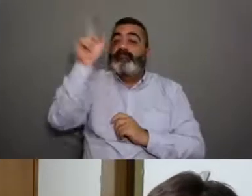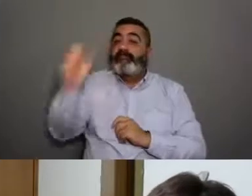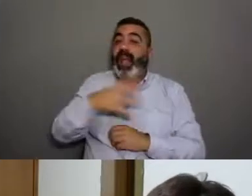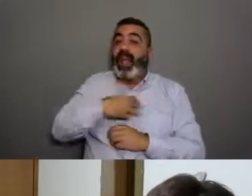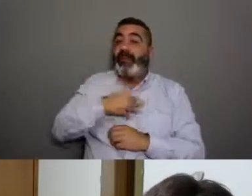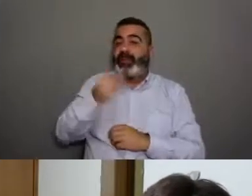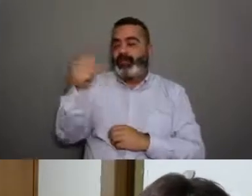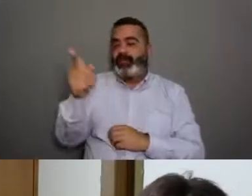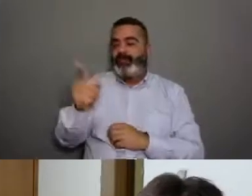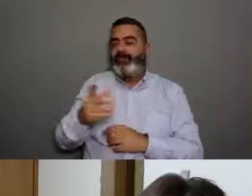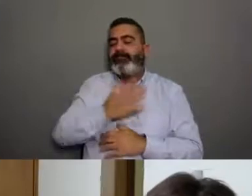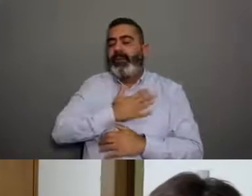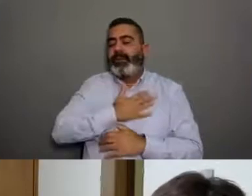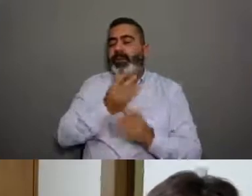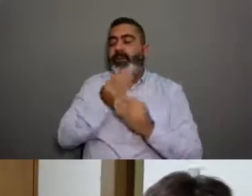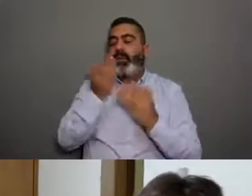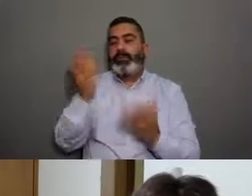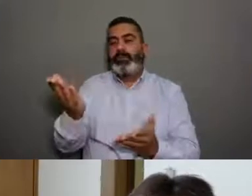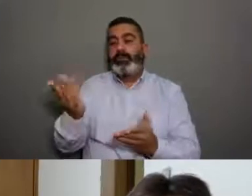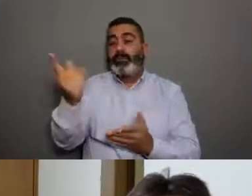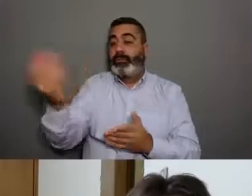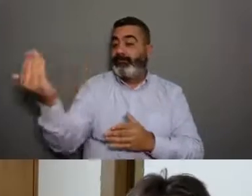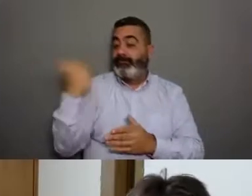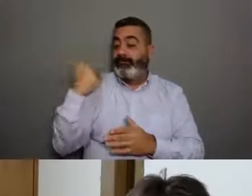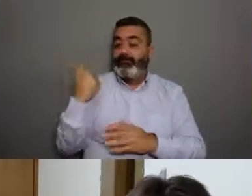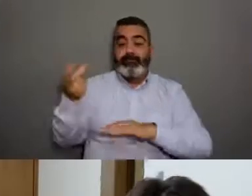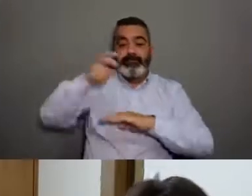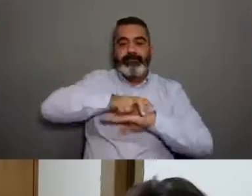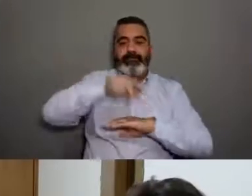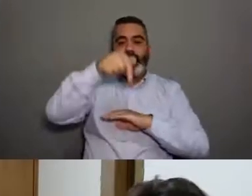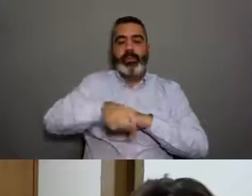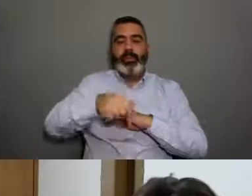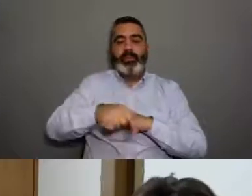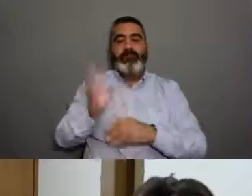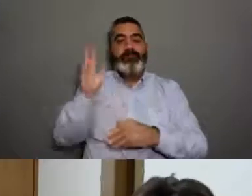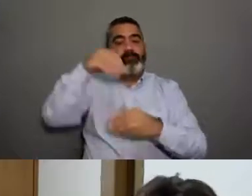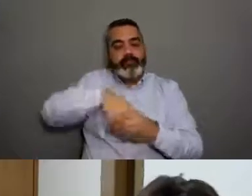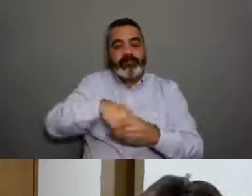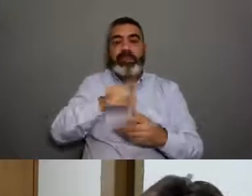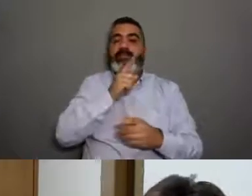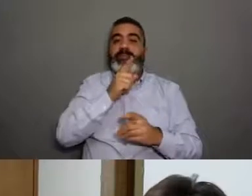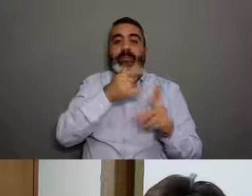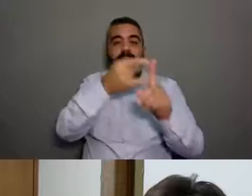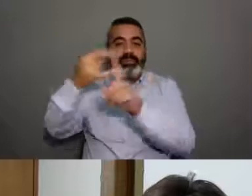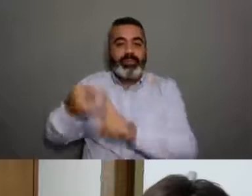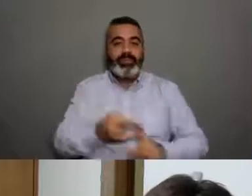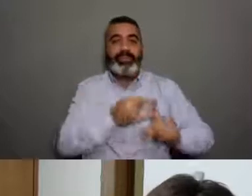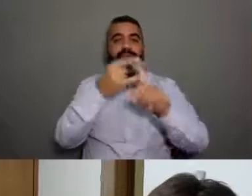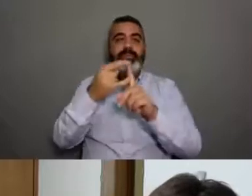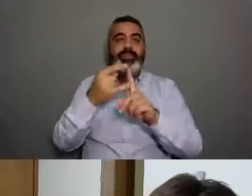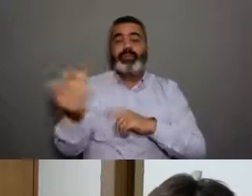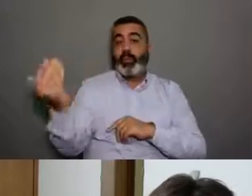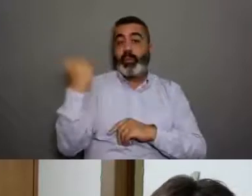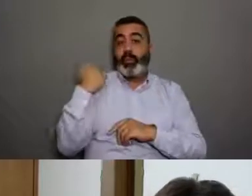ευχαριστήσω θερμά για την τιμή και την πρόσκληση που μου έκανες να συμμετέχω και εγώ σήμερα σε αυτό το πάνελ, μια πρόσκληση